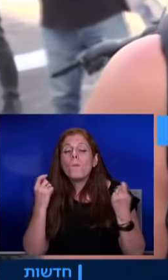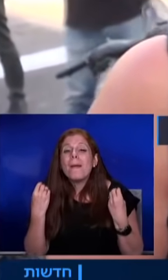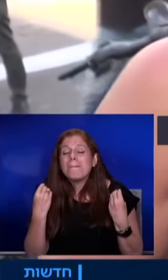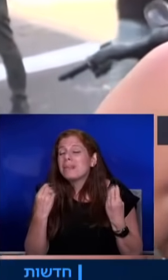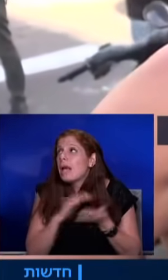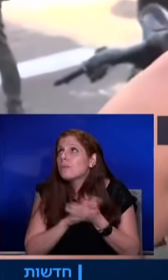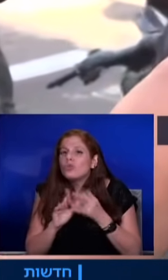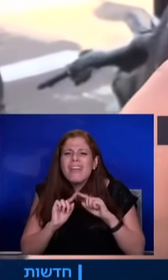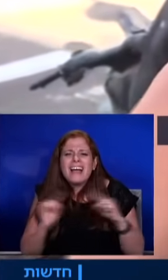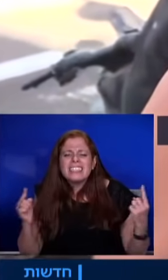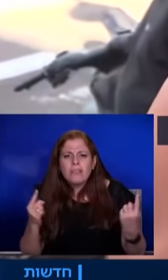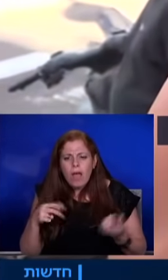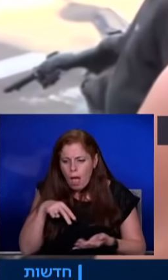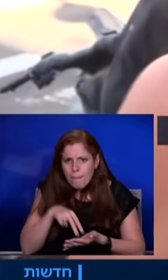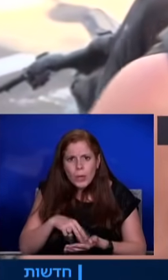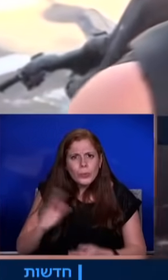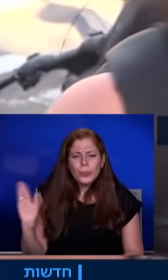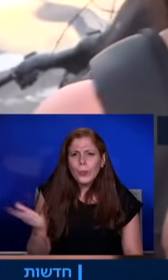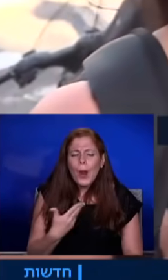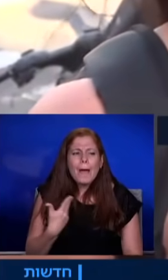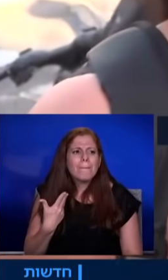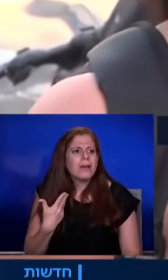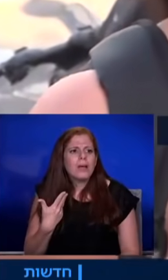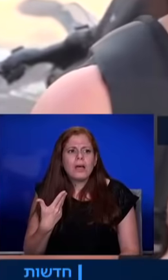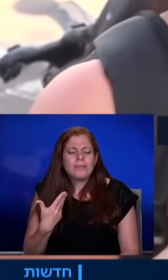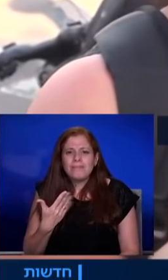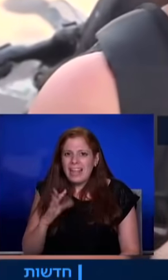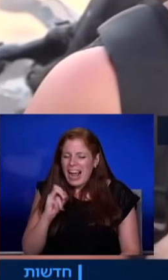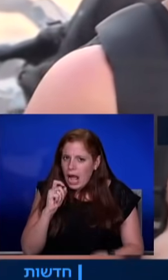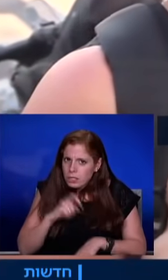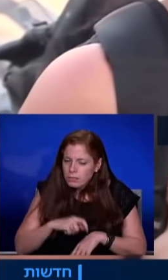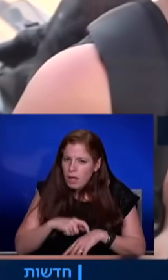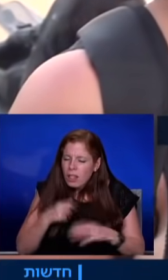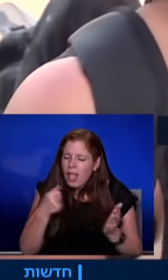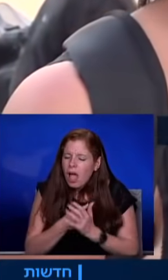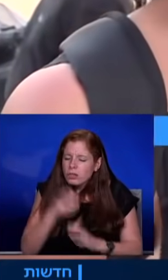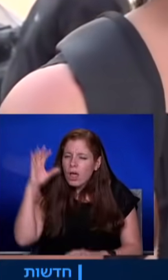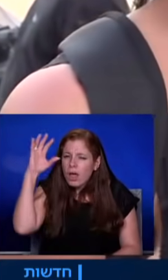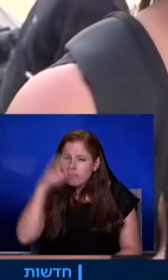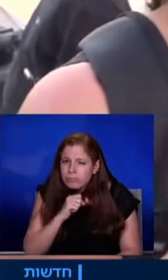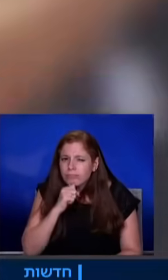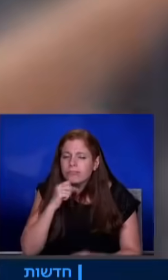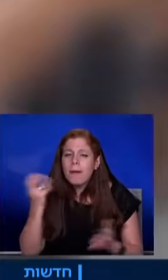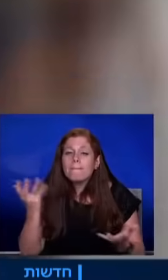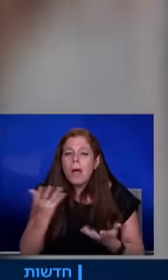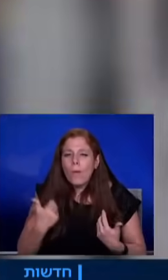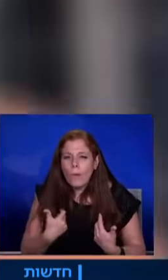הזיה. עמדנו פה כולם, לקח לנו זמן עד שקלטנו מה קורה איתנו.